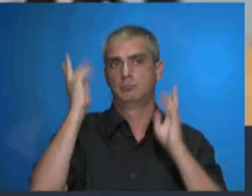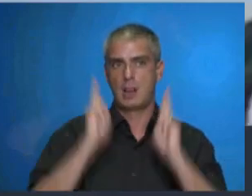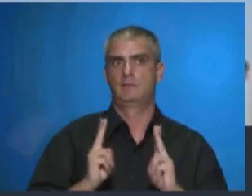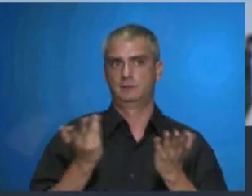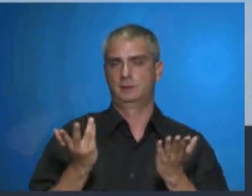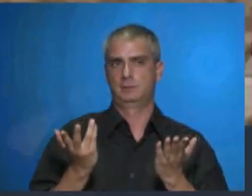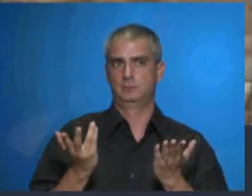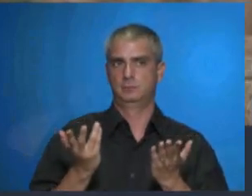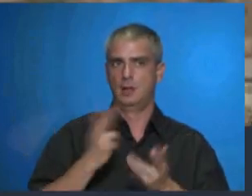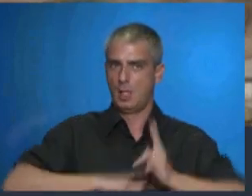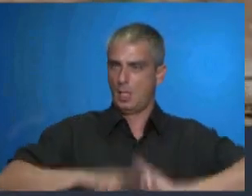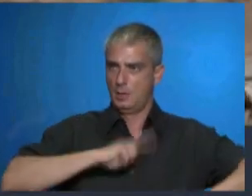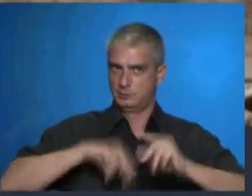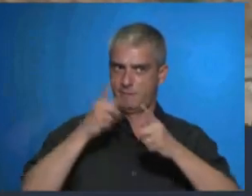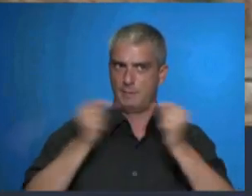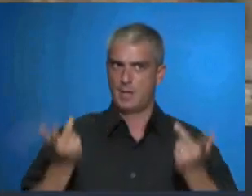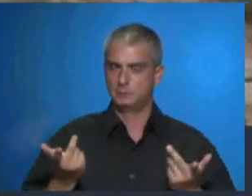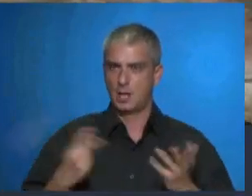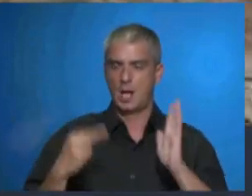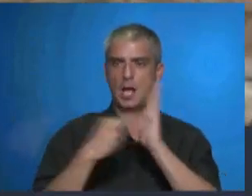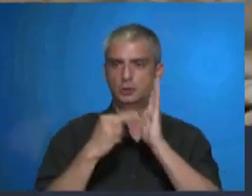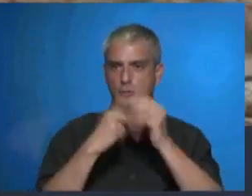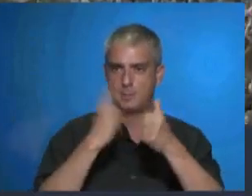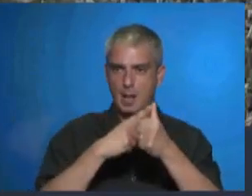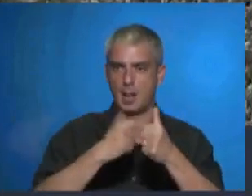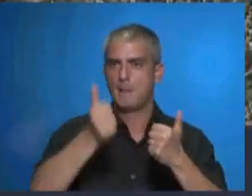قطاع غزه الكهرباء الماء